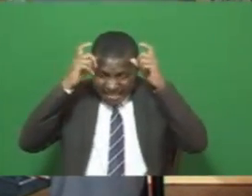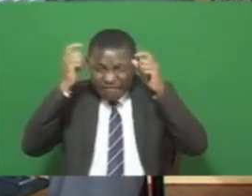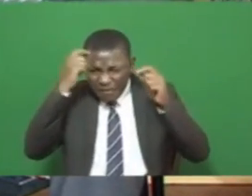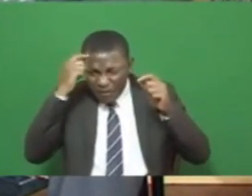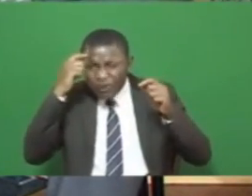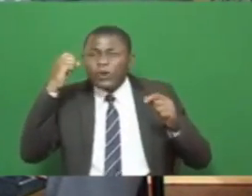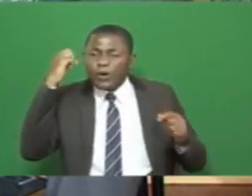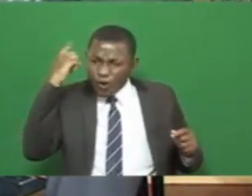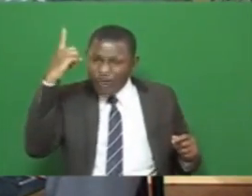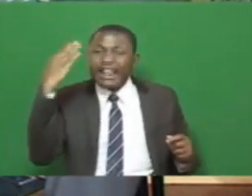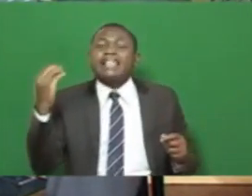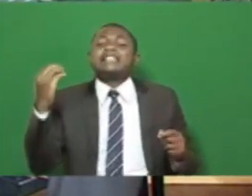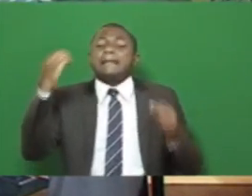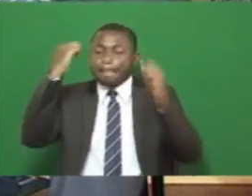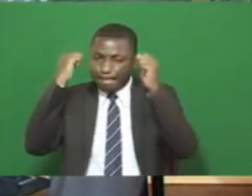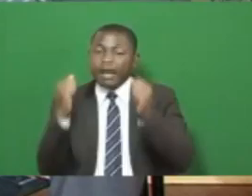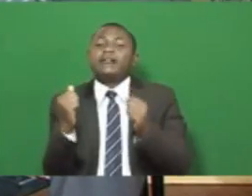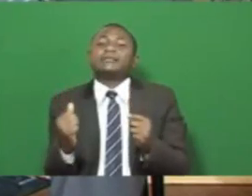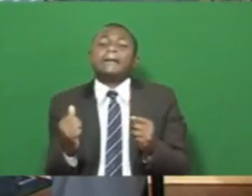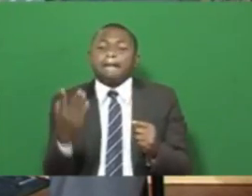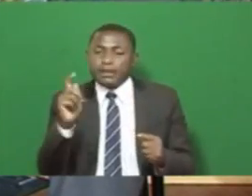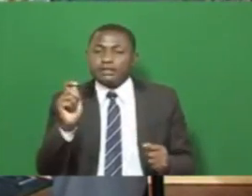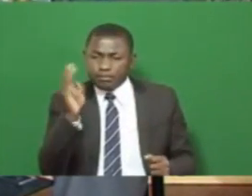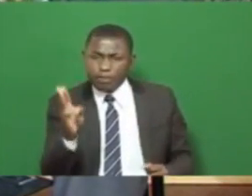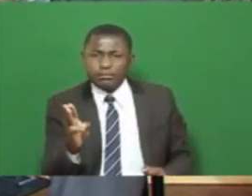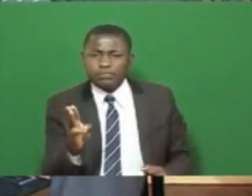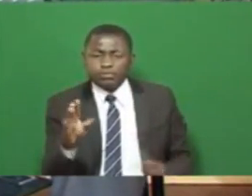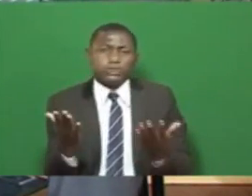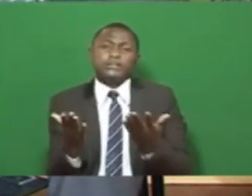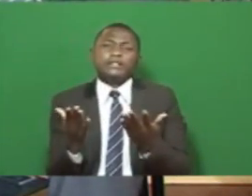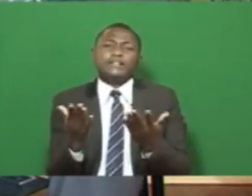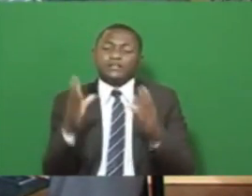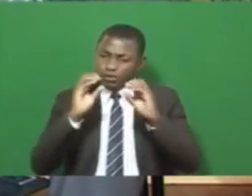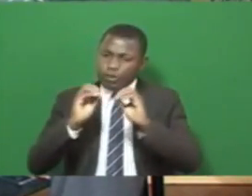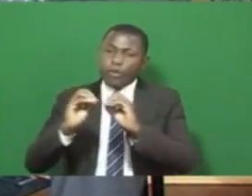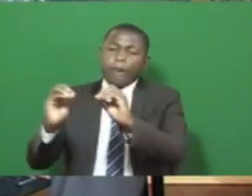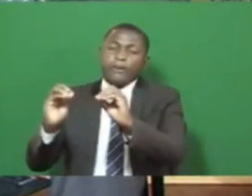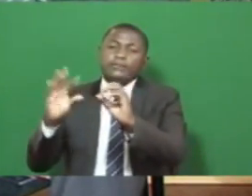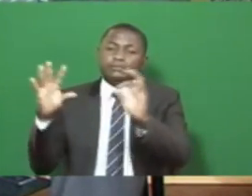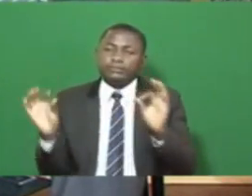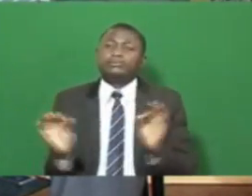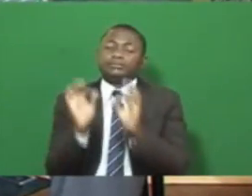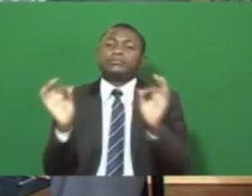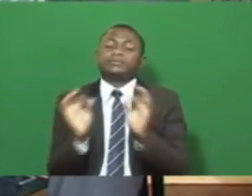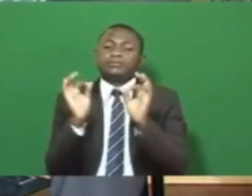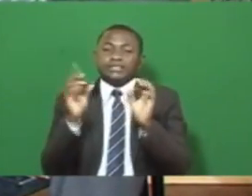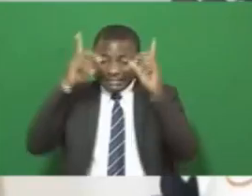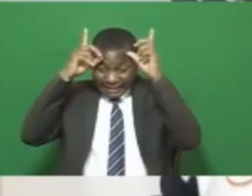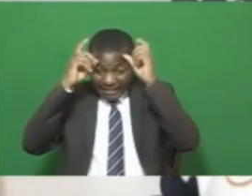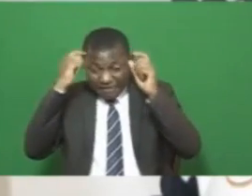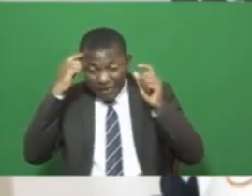because anoziva Mwari neukuru hwake nesimba rainaro. But problem inouya pakuteerera.